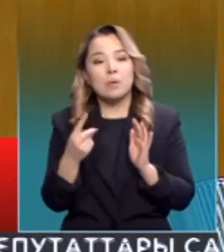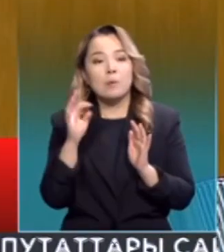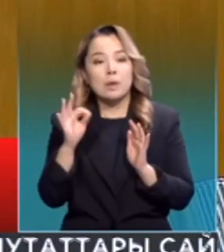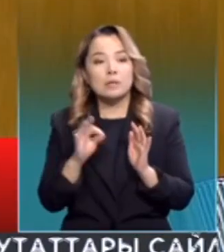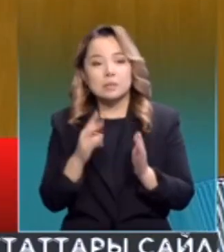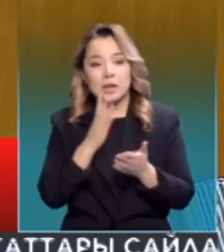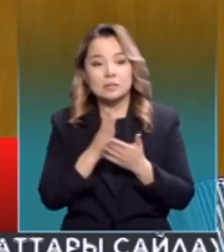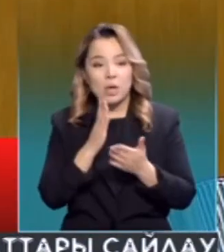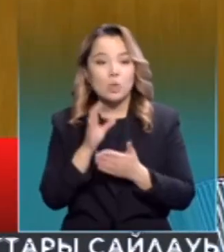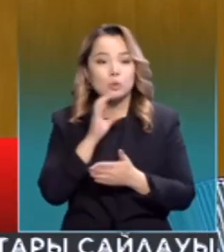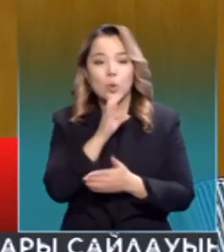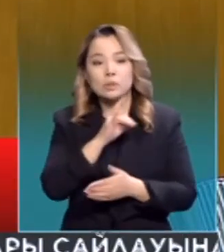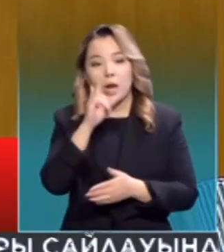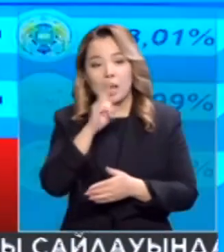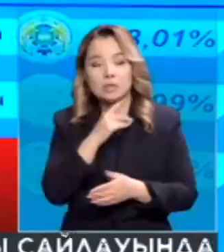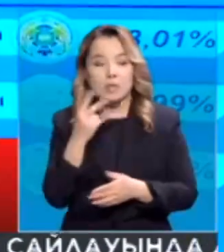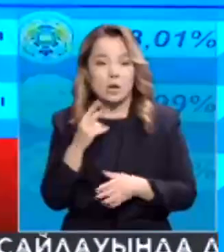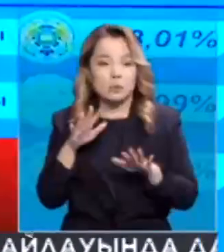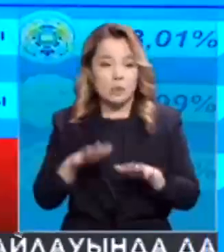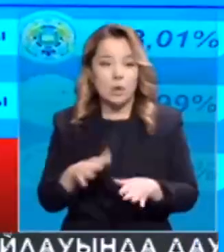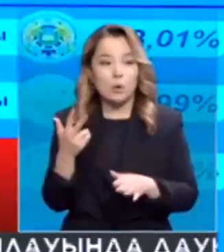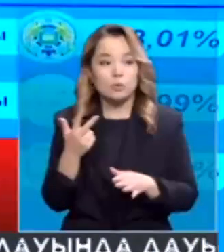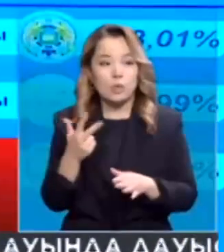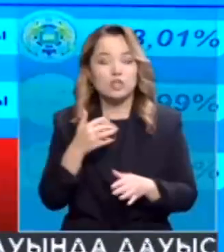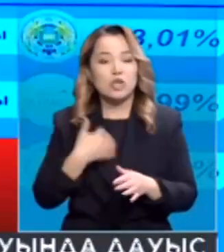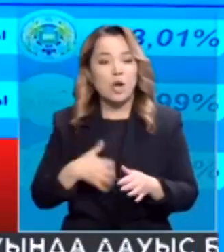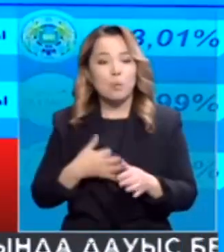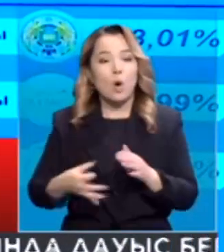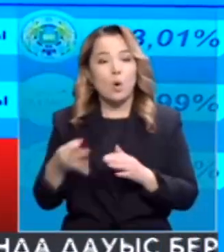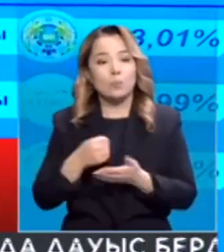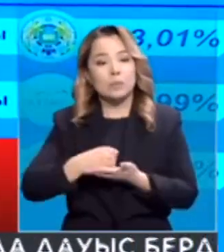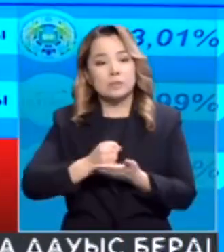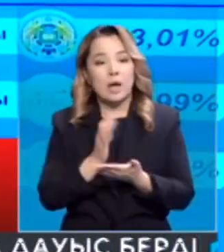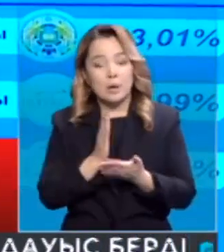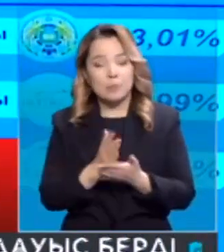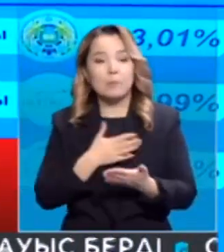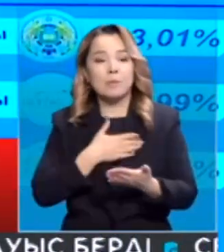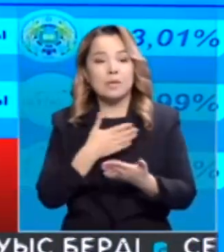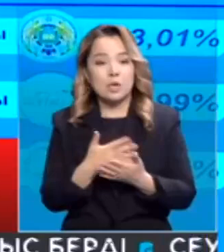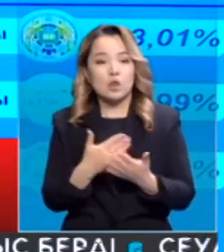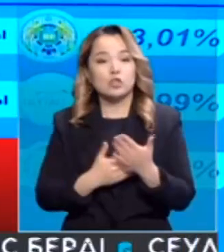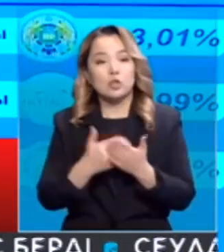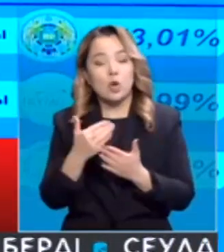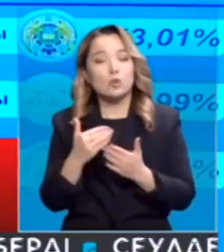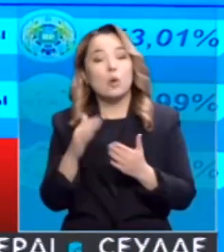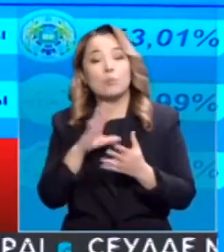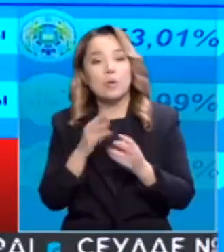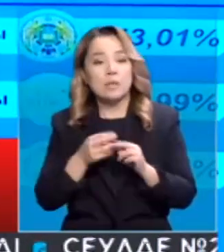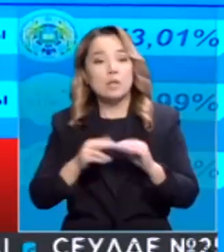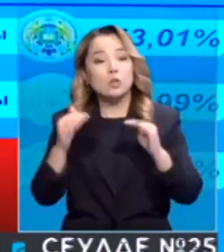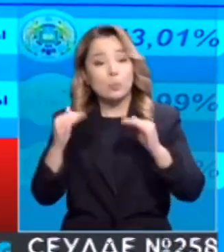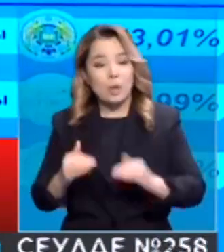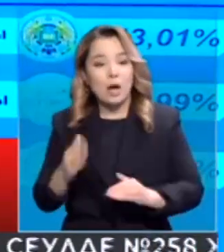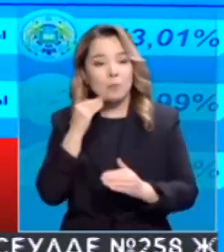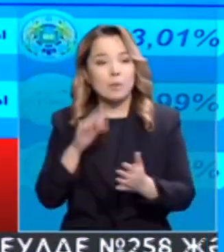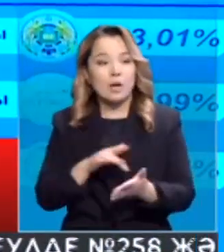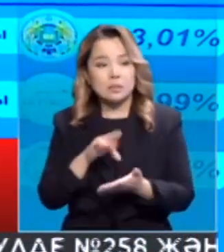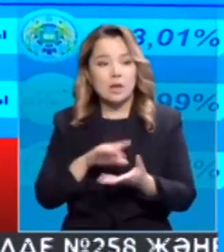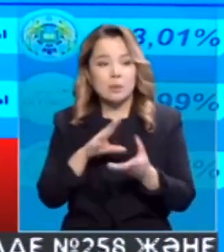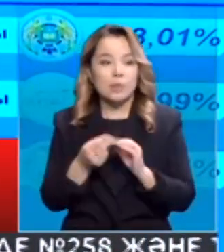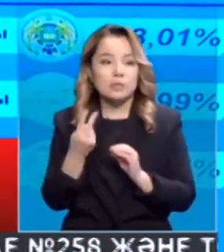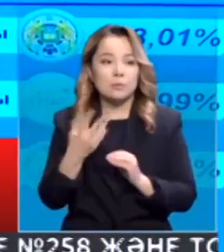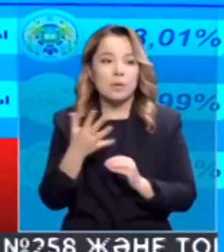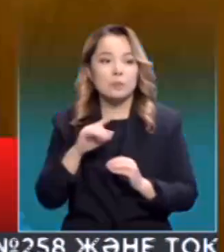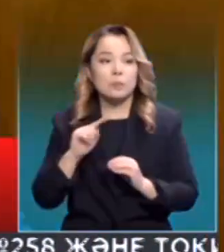67,21%, екінші солтүстік Қазақстан, үштікті Жамбыл облысы түйіндеді. Ал белсенділігі ең төмен ол Алматы қаласы, небары